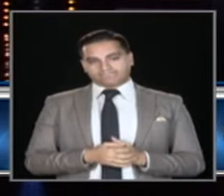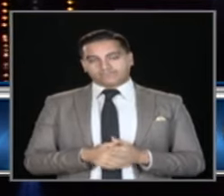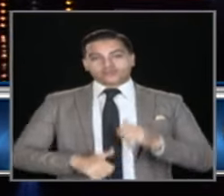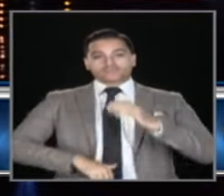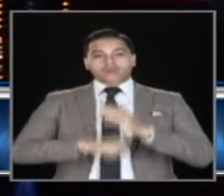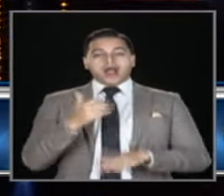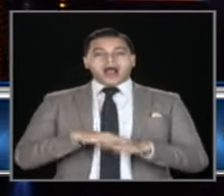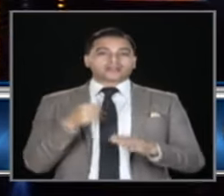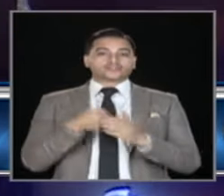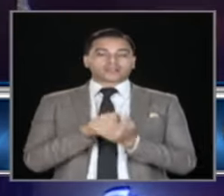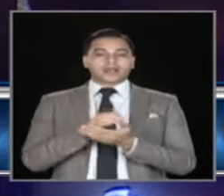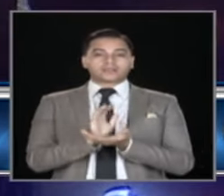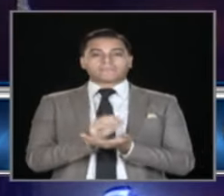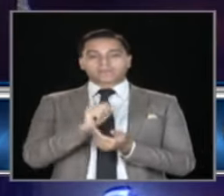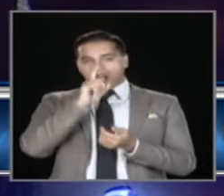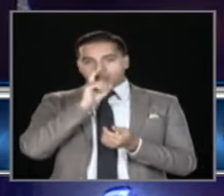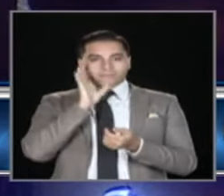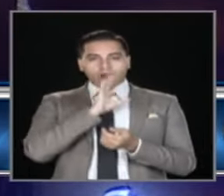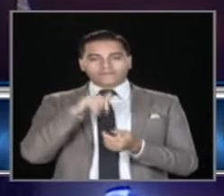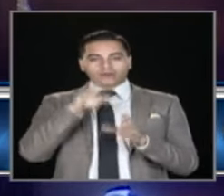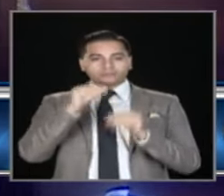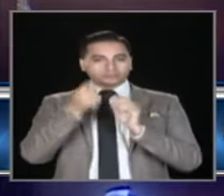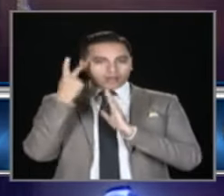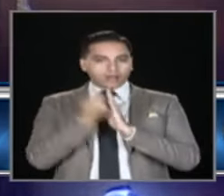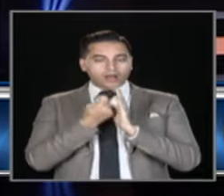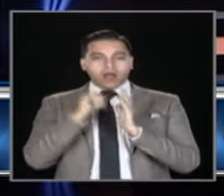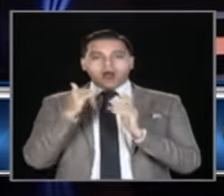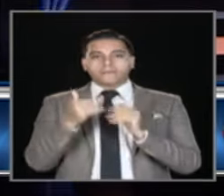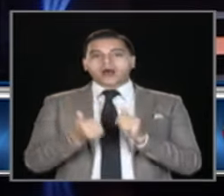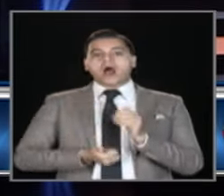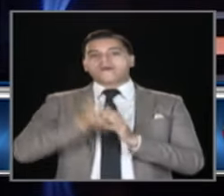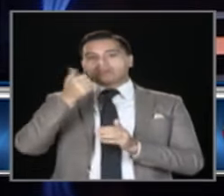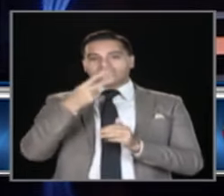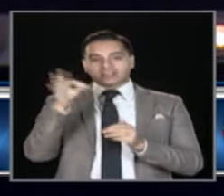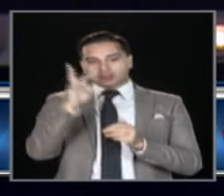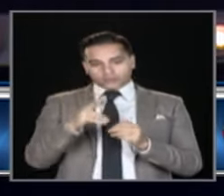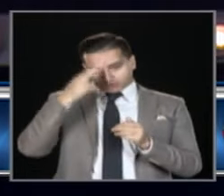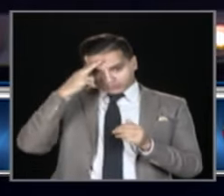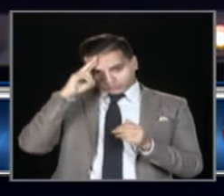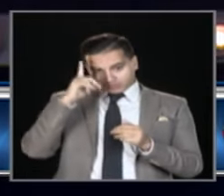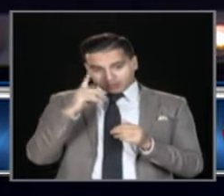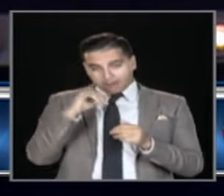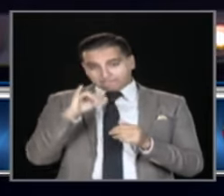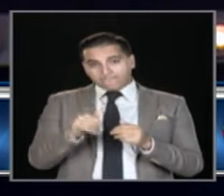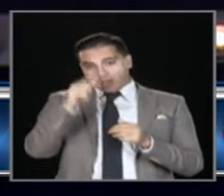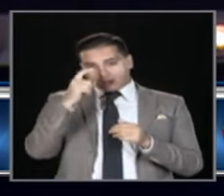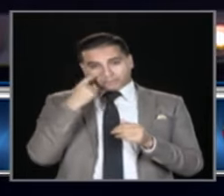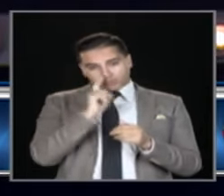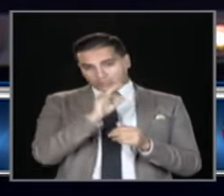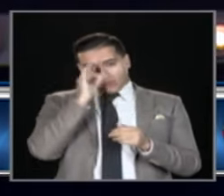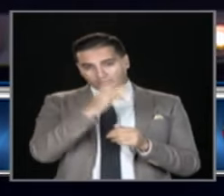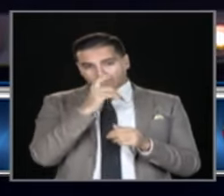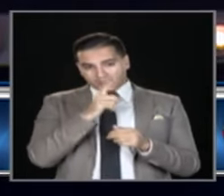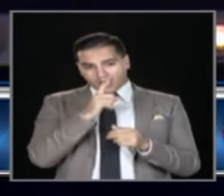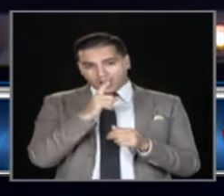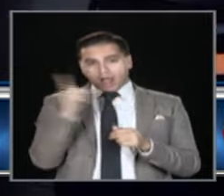حصلت على جائزة كتارة للرواية العربية 2023. بص يا ميار، لو إجابتك صح